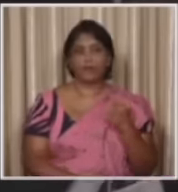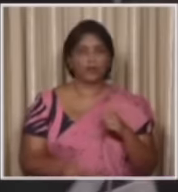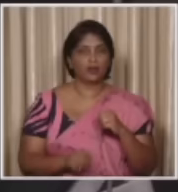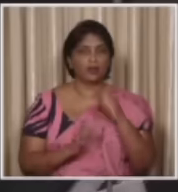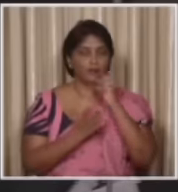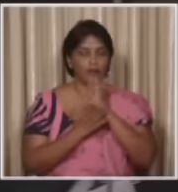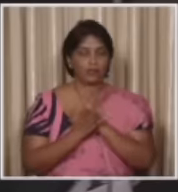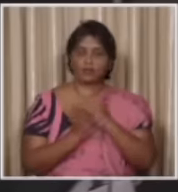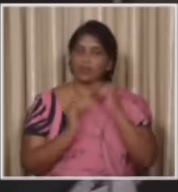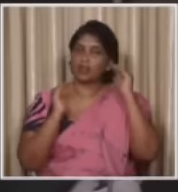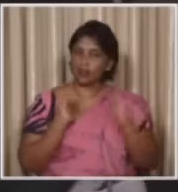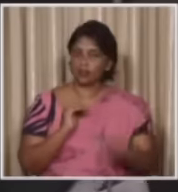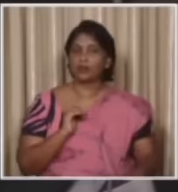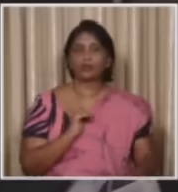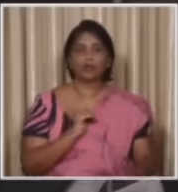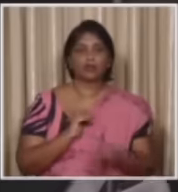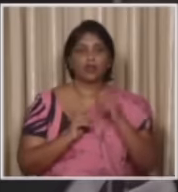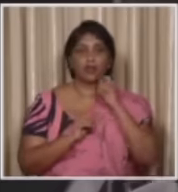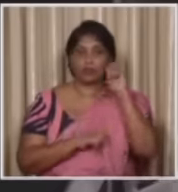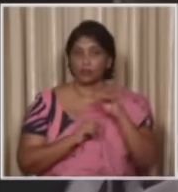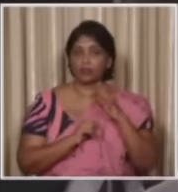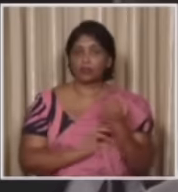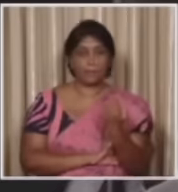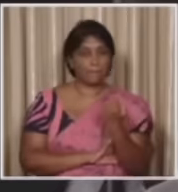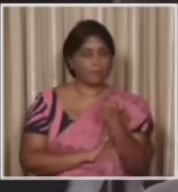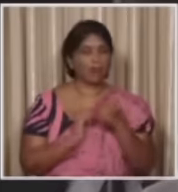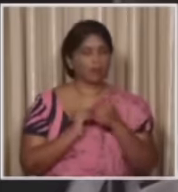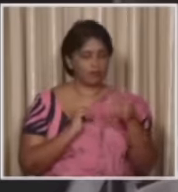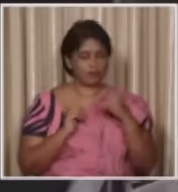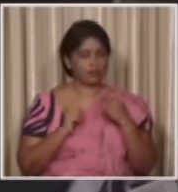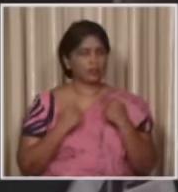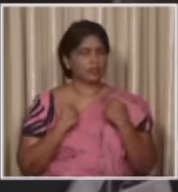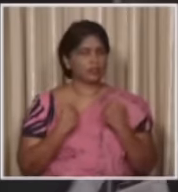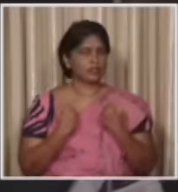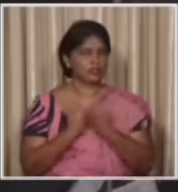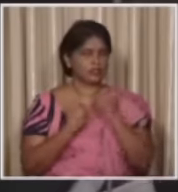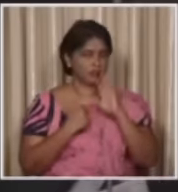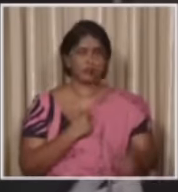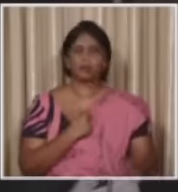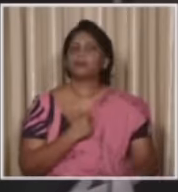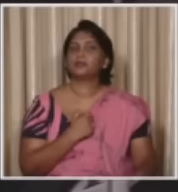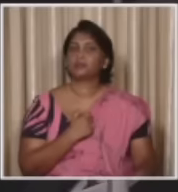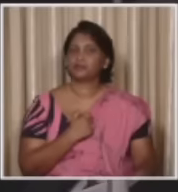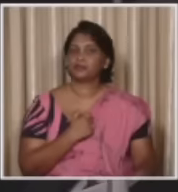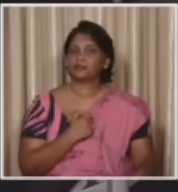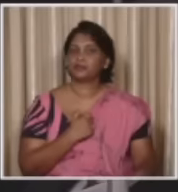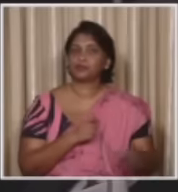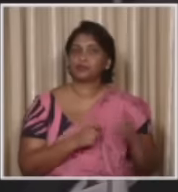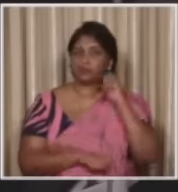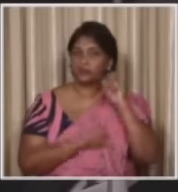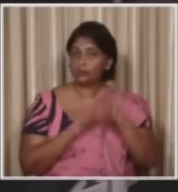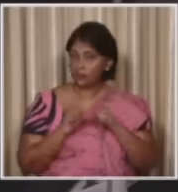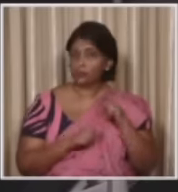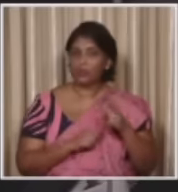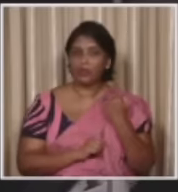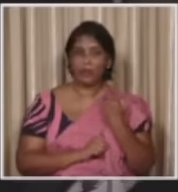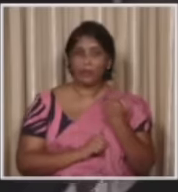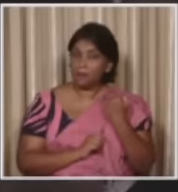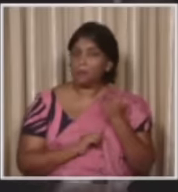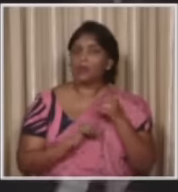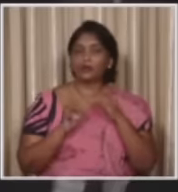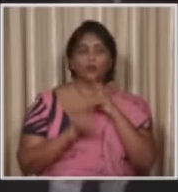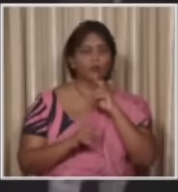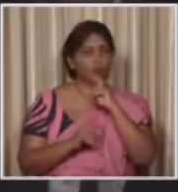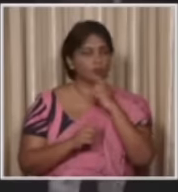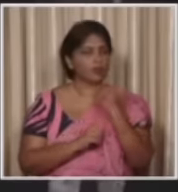අඩු කළා දීලා තිනෝ නමුත් ජනතාවගේ විධායක බලයට එක පැත්තකින් අභියෝග වෙනවා අනිත් පැත්තෙන් ජනතාවගේ ව්‍යවස්ථාදායක බලයටත්